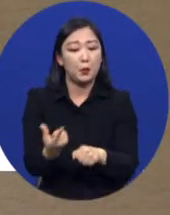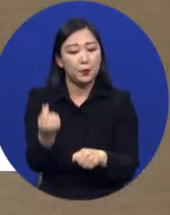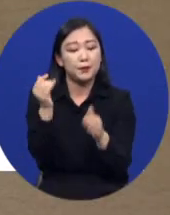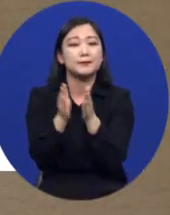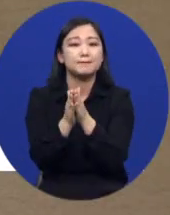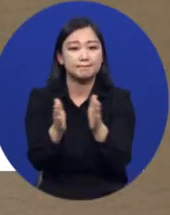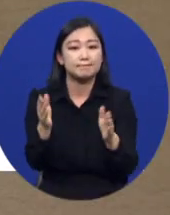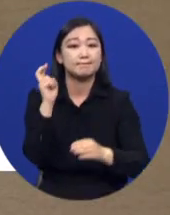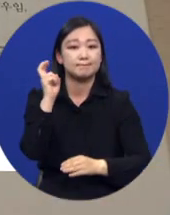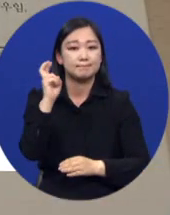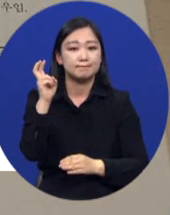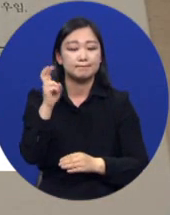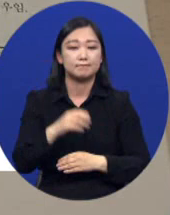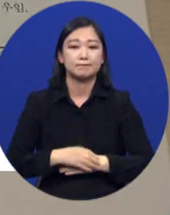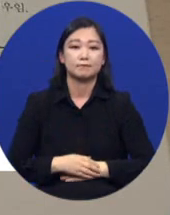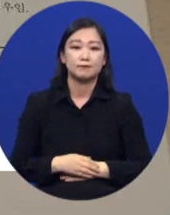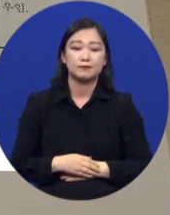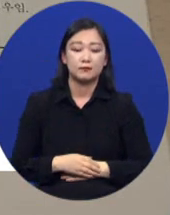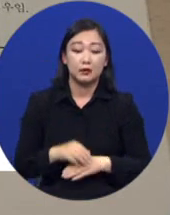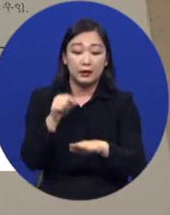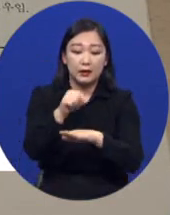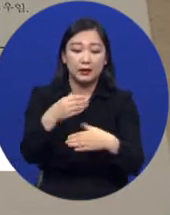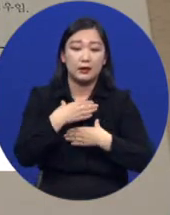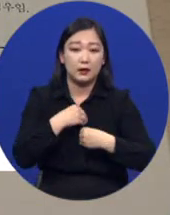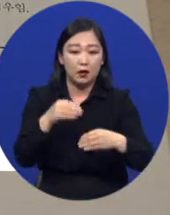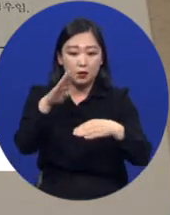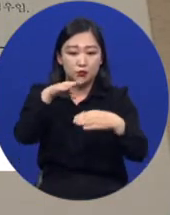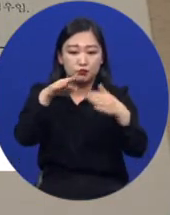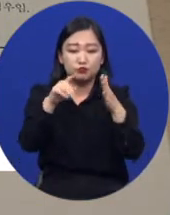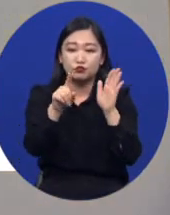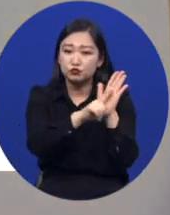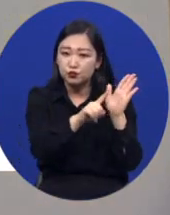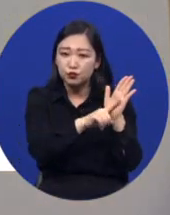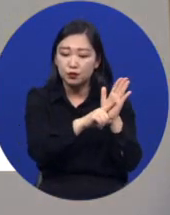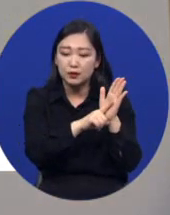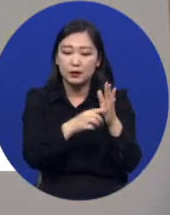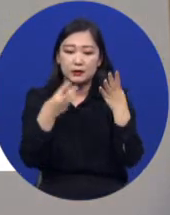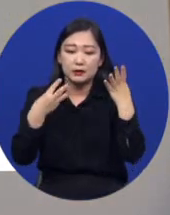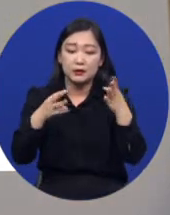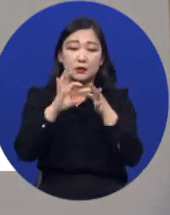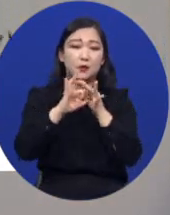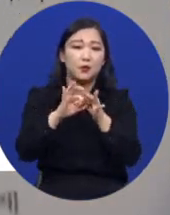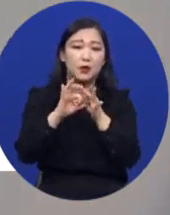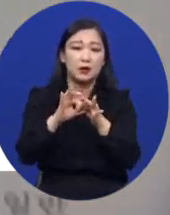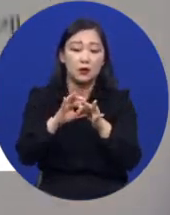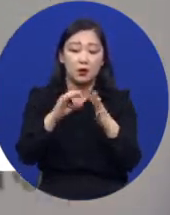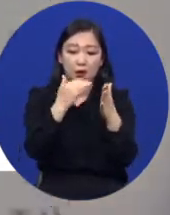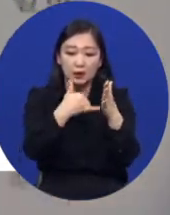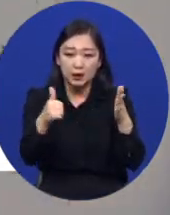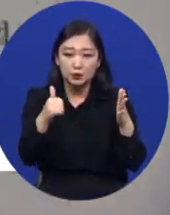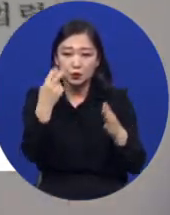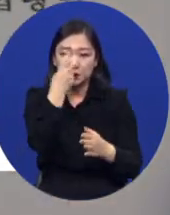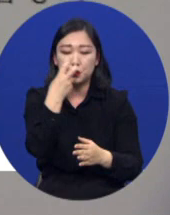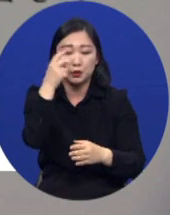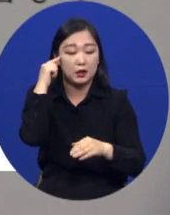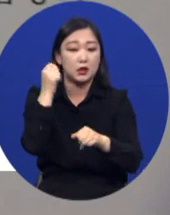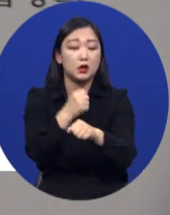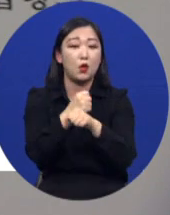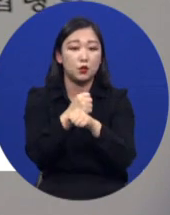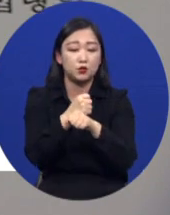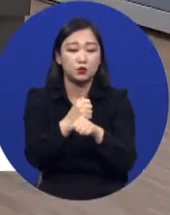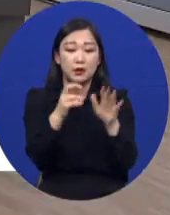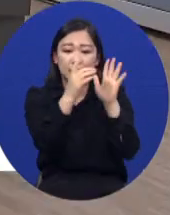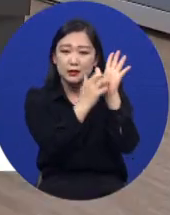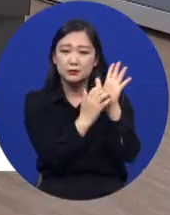보입니다 조달청에 따르면 행정안전부가 0 0 1 4 3 사건 가족관계 실태조사와 개선방안 연구 용역